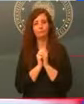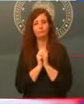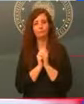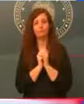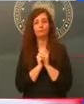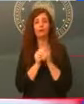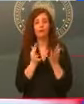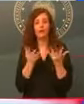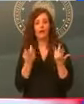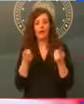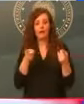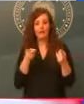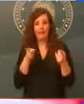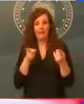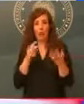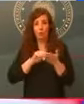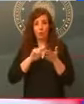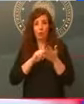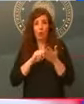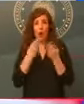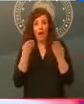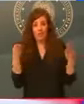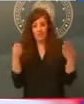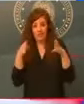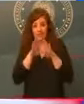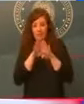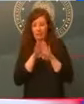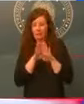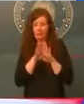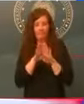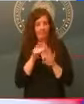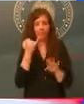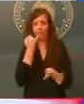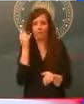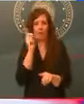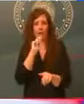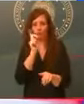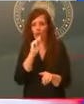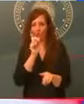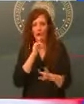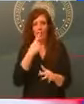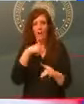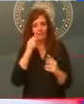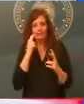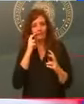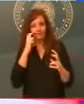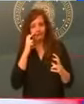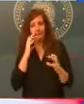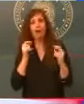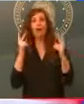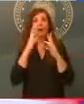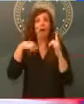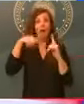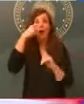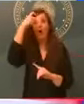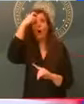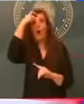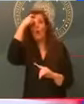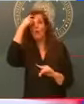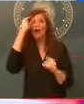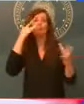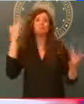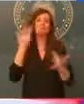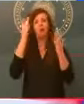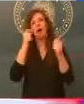è stata una scelta molto sofferta, che nessuno pensi che il Governo ha preso questa decisione a cor leggero.